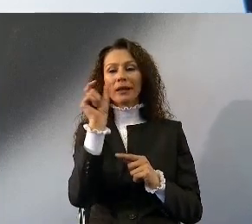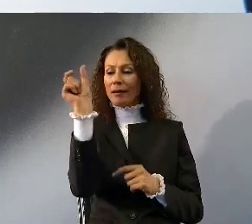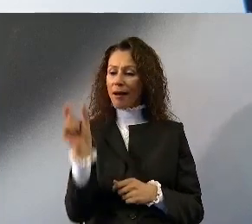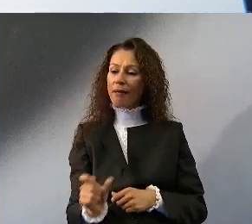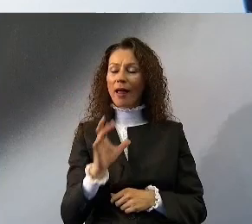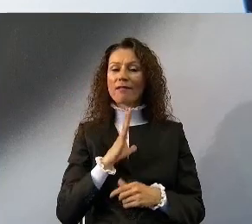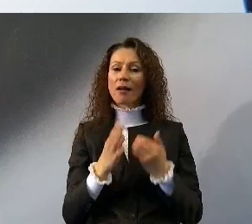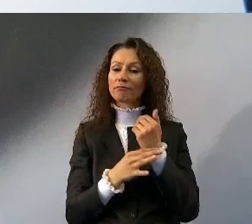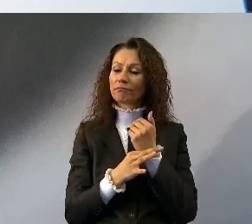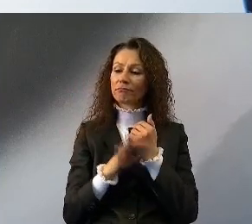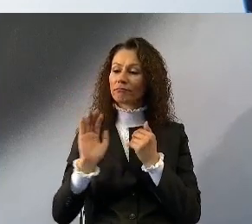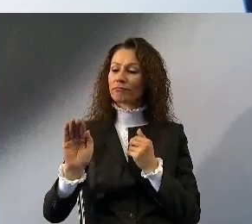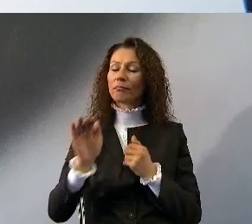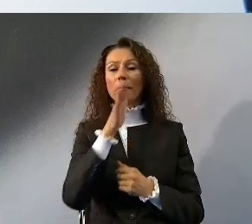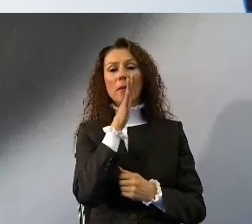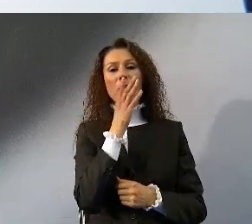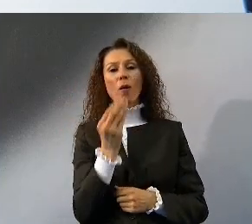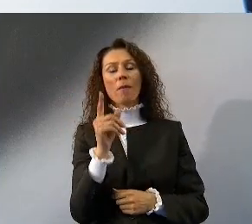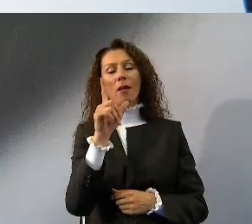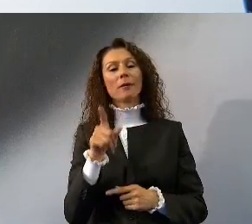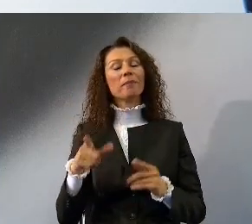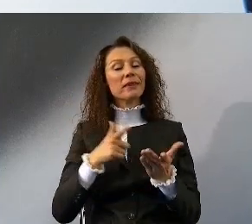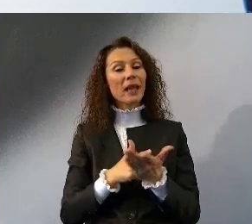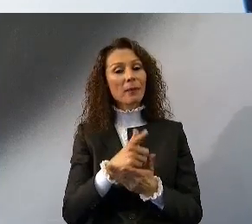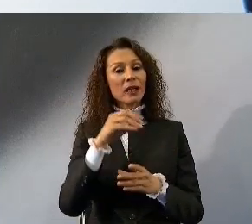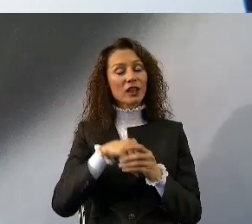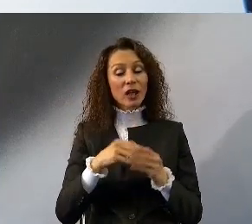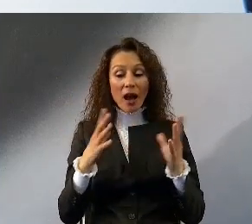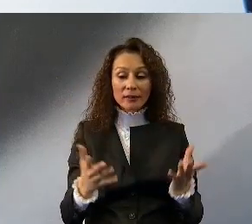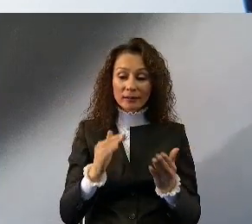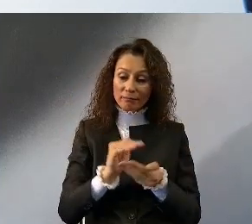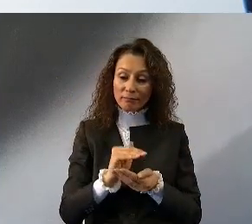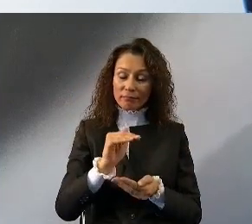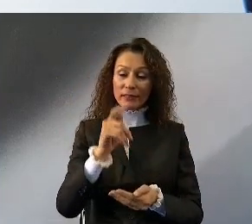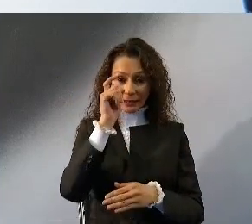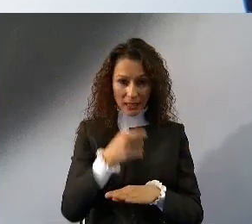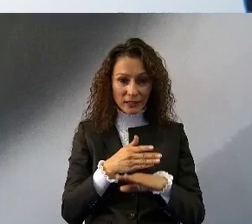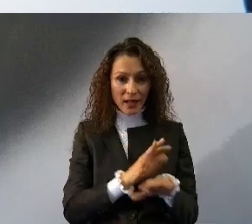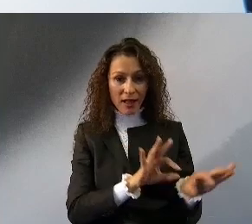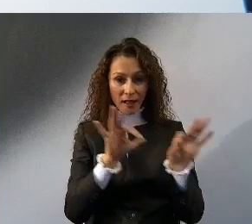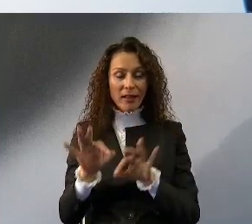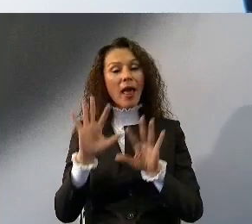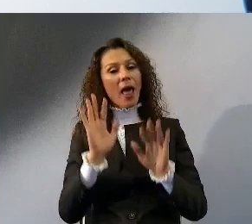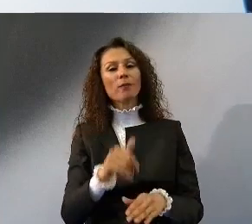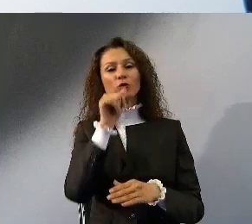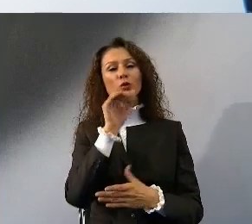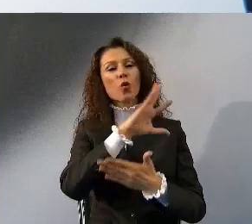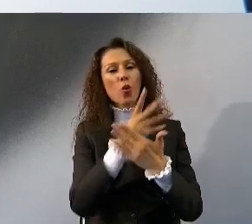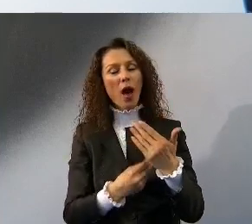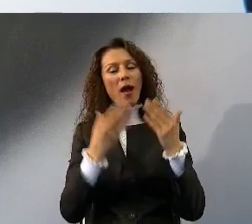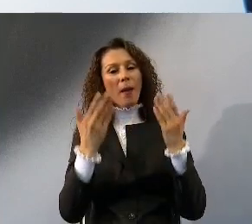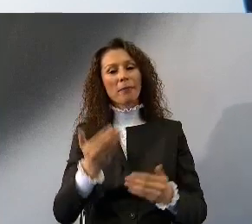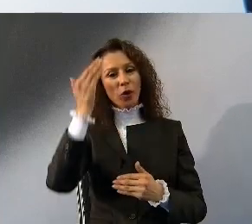var. O karaktere uygun bir tarımsal üretim biçimi gerçekleştirebilirsek hem kuraklıkla hem de